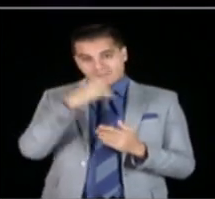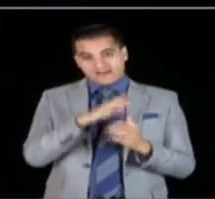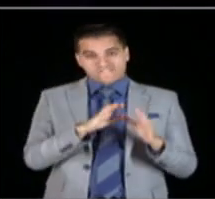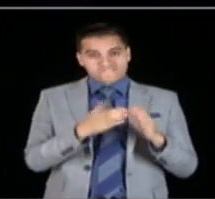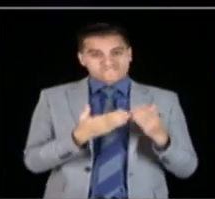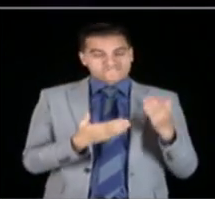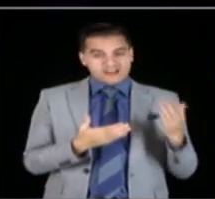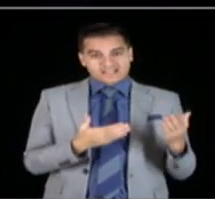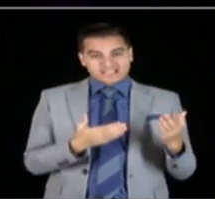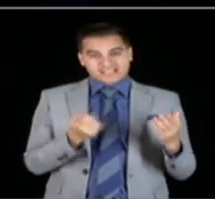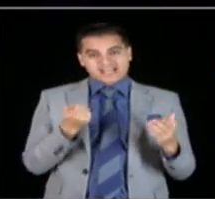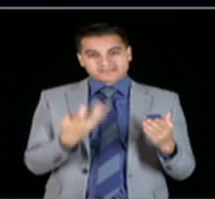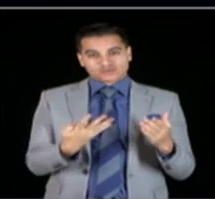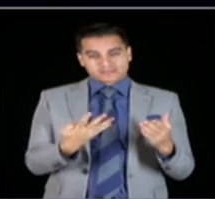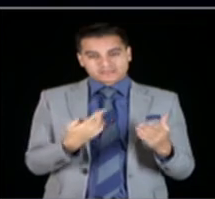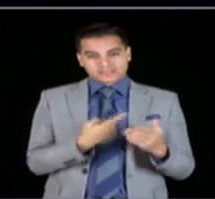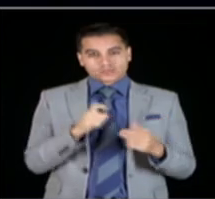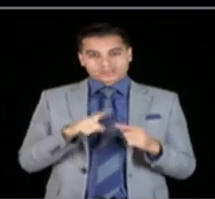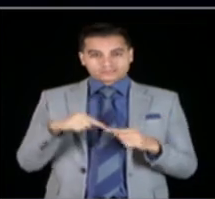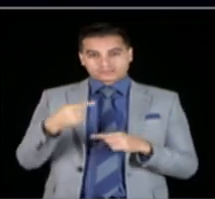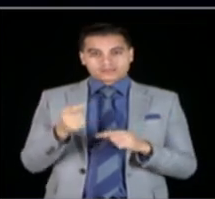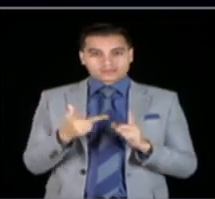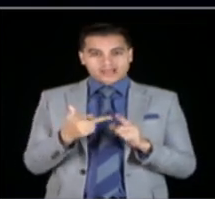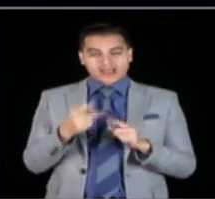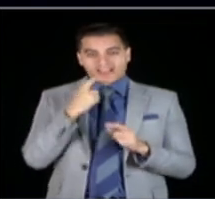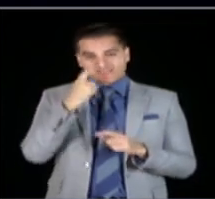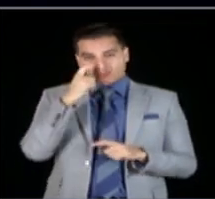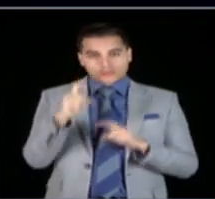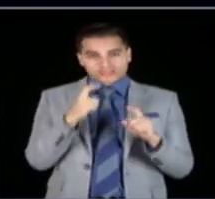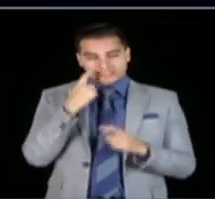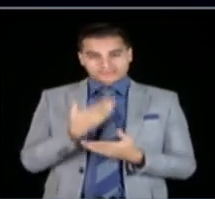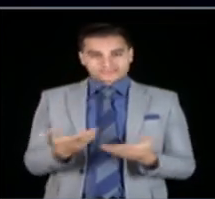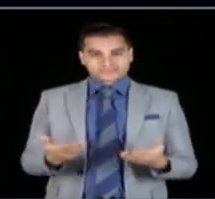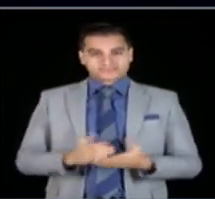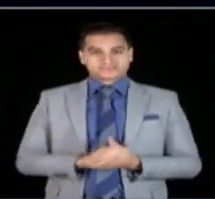أليجيترز 45. ودلوقتي مع الفقرة الثالثة، فقرة الفنون.